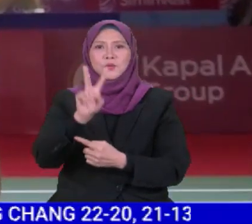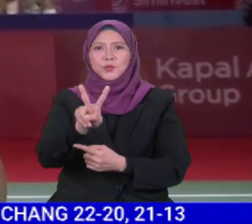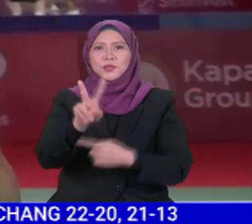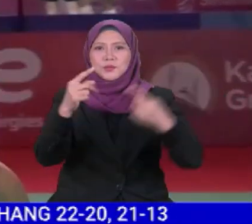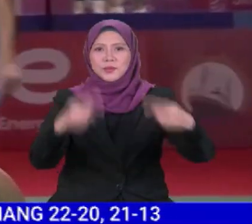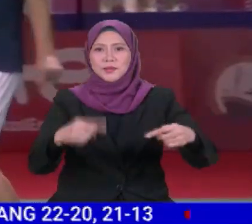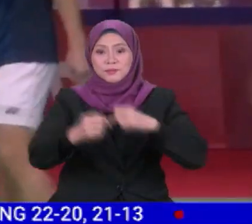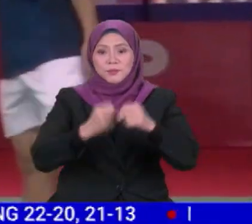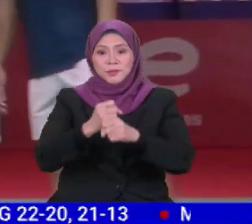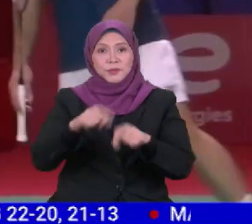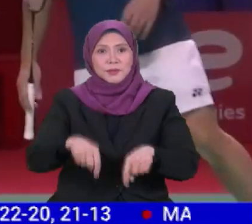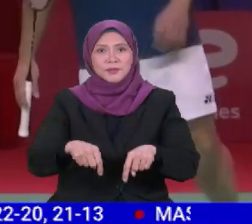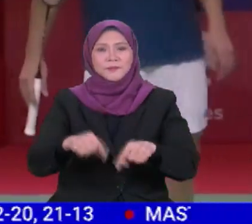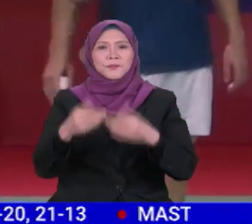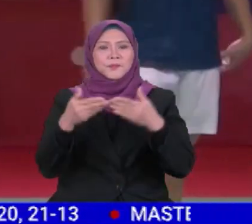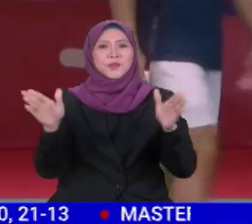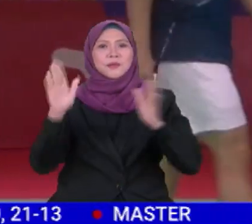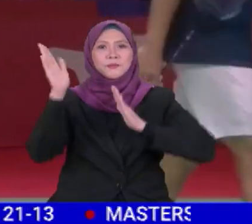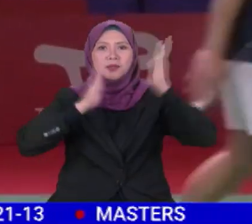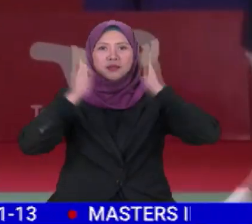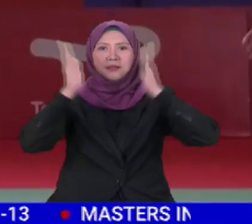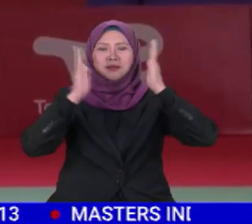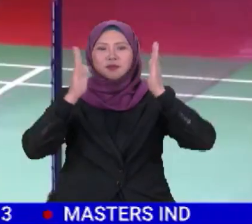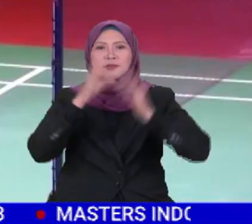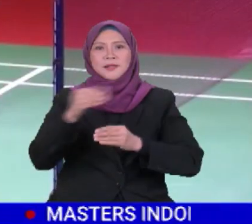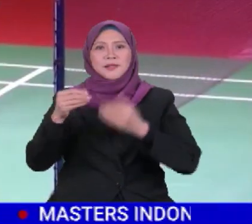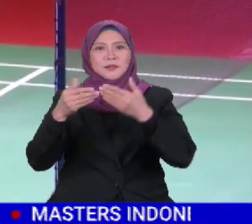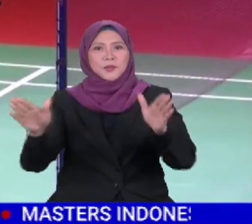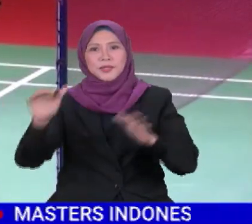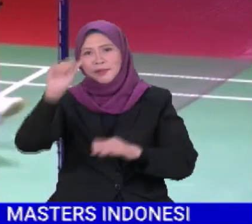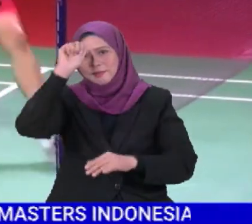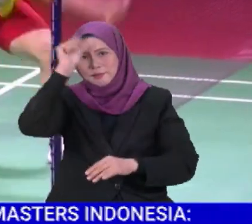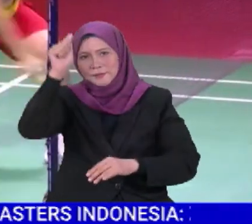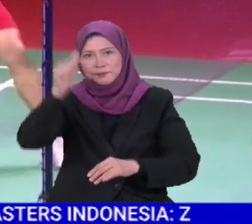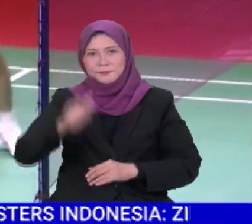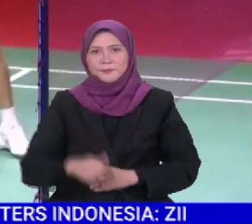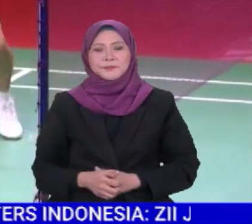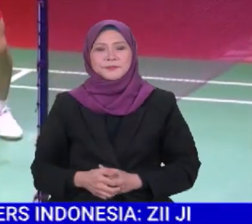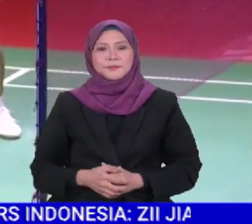kejohan tahun ini yaitu terbuka Malaysia dan terbuka India